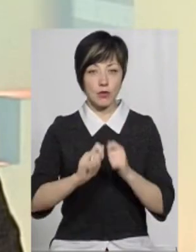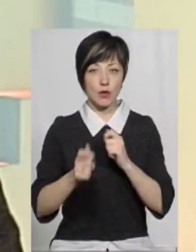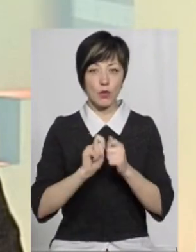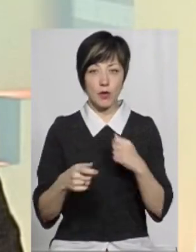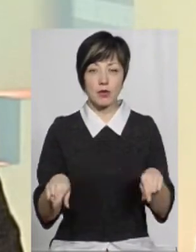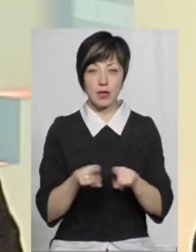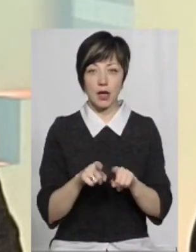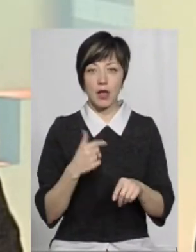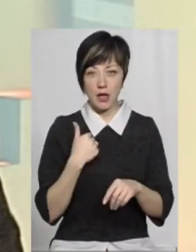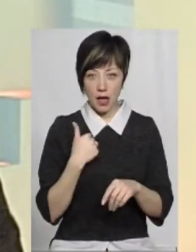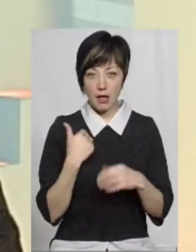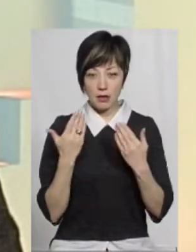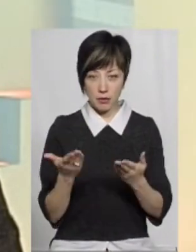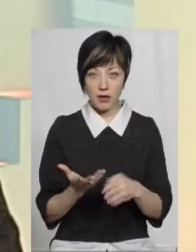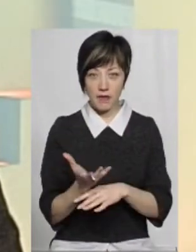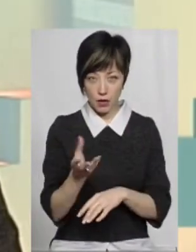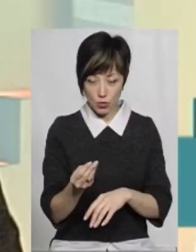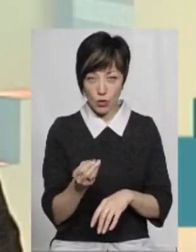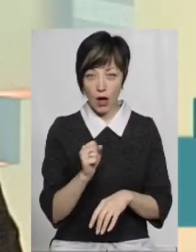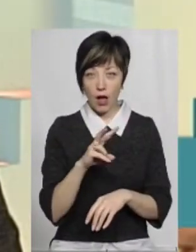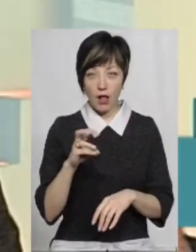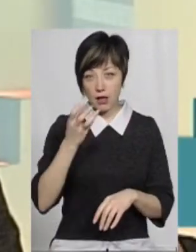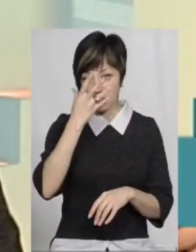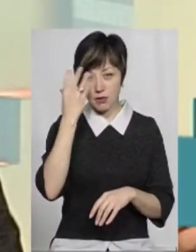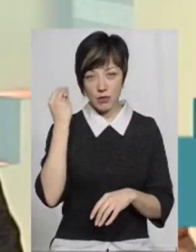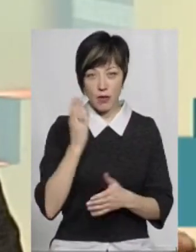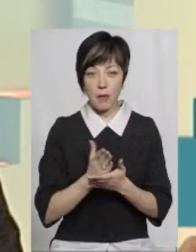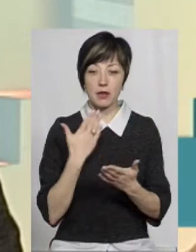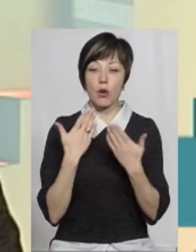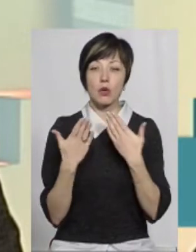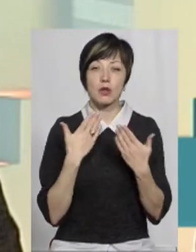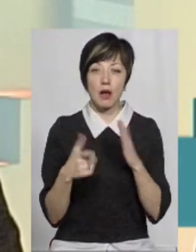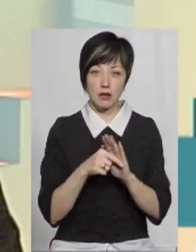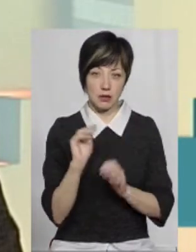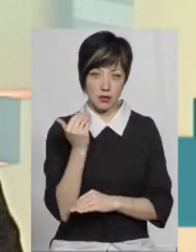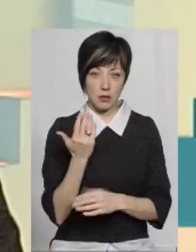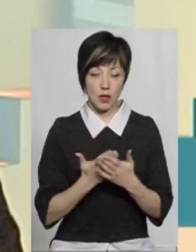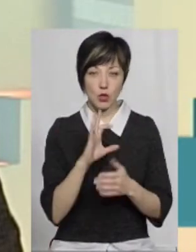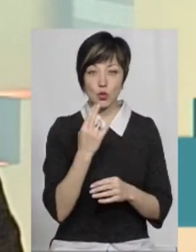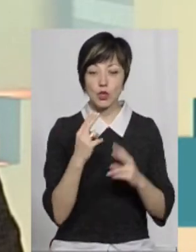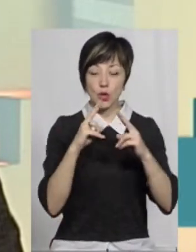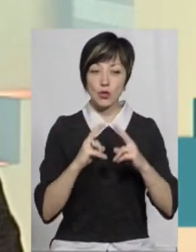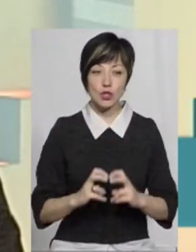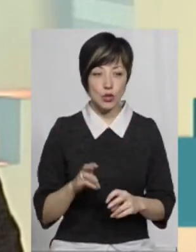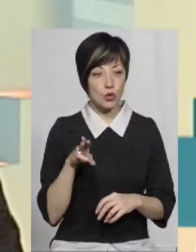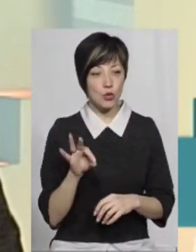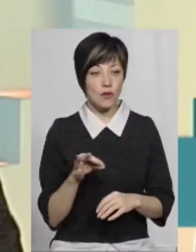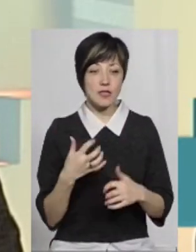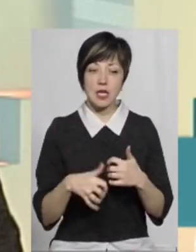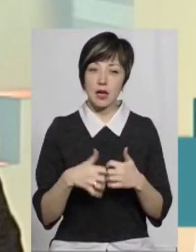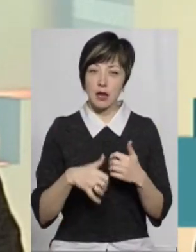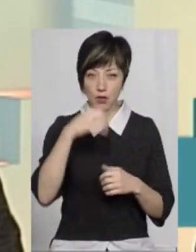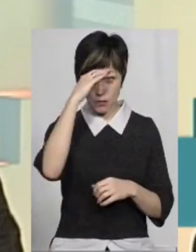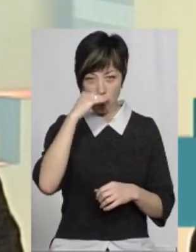таким чином, що я якби тебе фінансую, але забуваю мати прямий контакт. Якщо брати соціологічне дослідження, то в